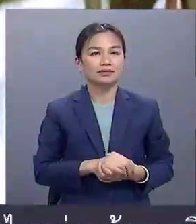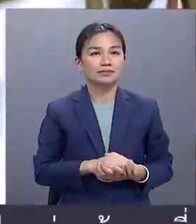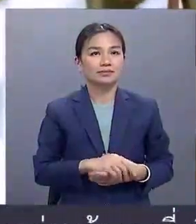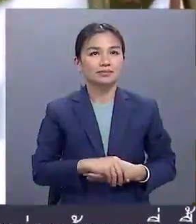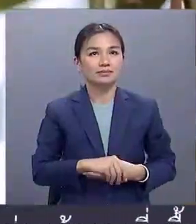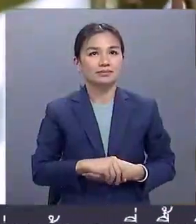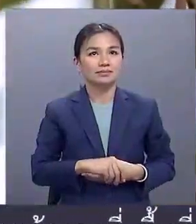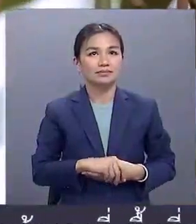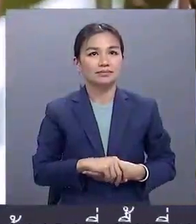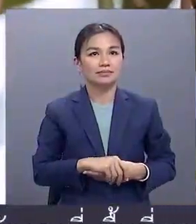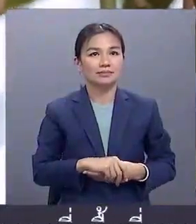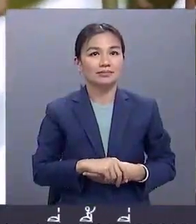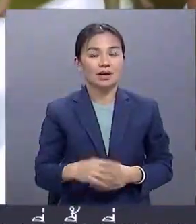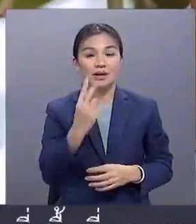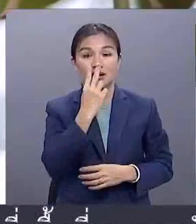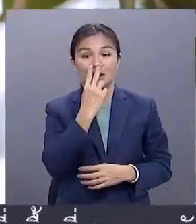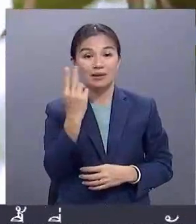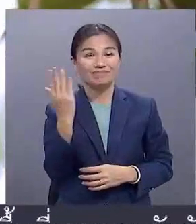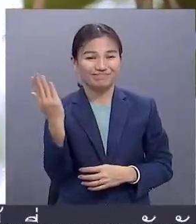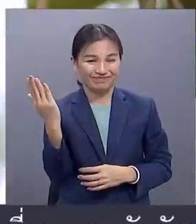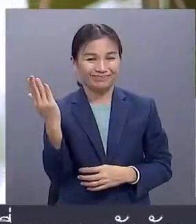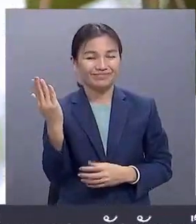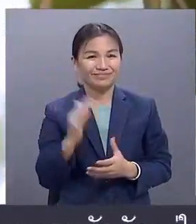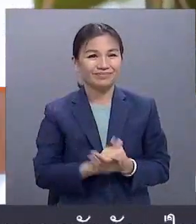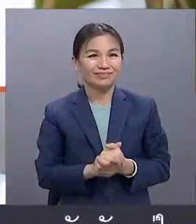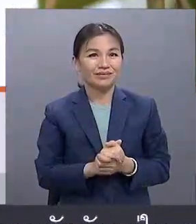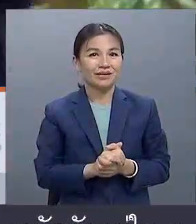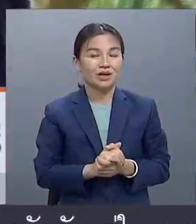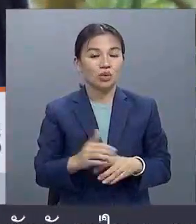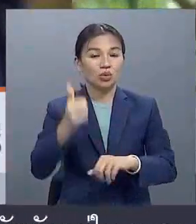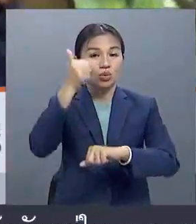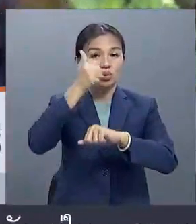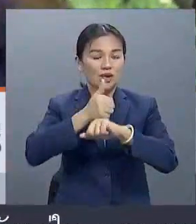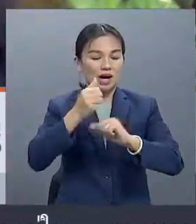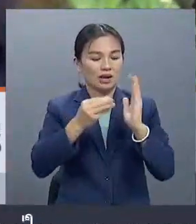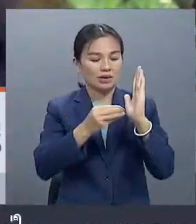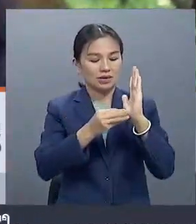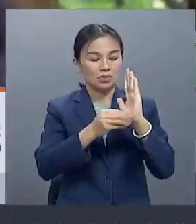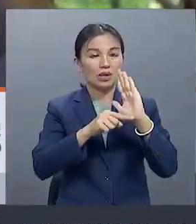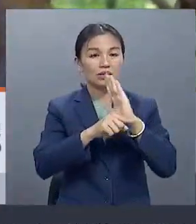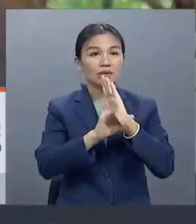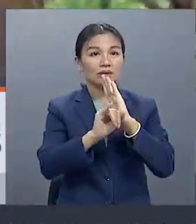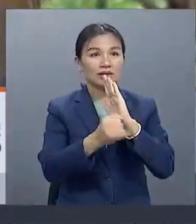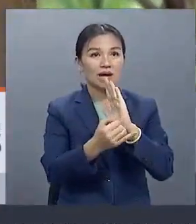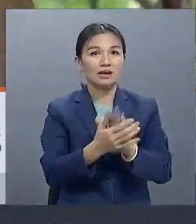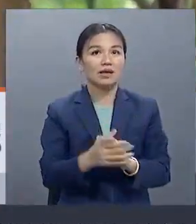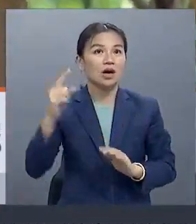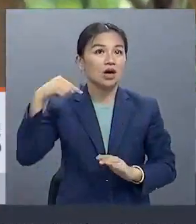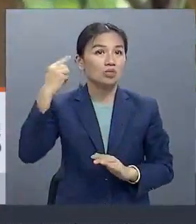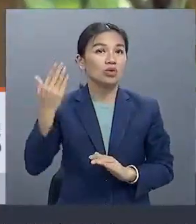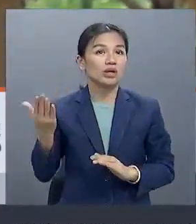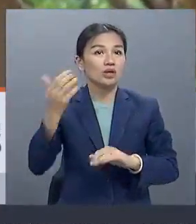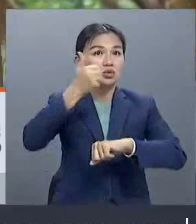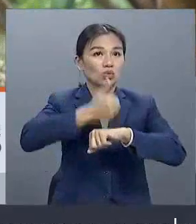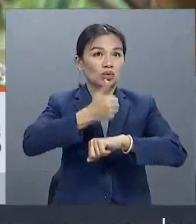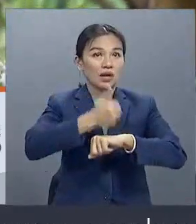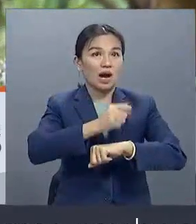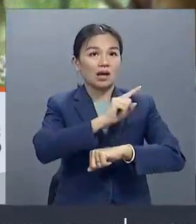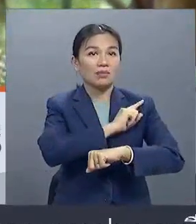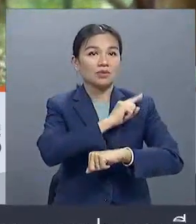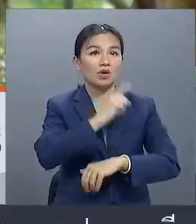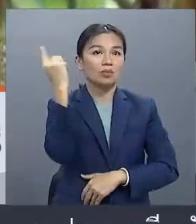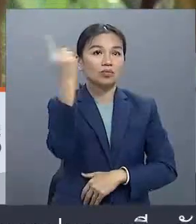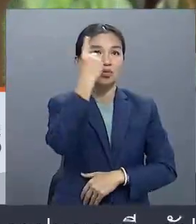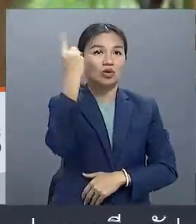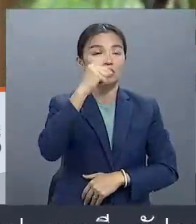เนี่ยค่ะคุณผู้ชมคุณสุธีทองแย้มผู้ว่าราชการจังหวัดจันทบุรีและนางสาวสาวนีคนกล้าผู้อำนวยการการท่องเที่ยวแห่งประเทศไทยสำ